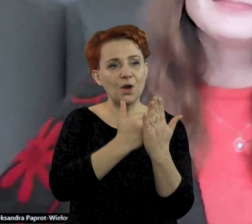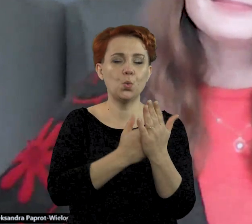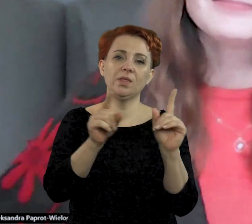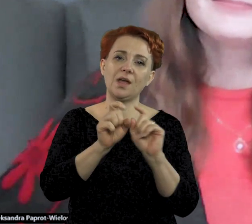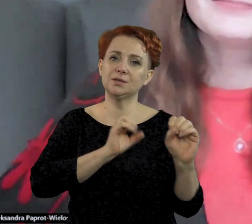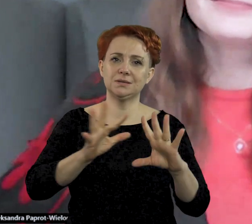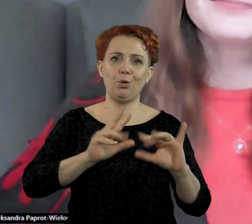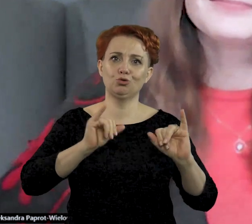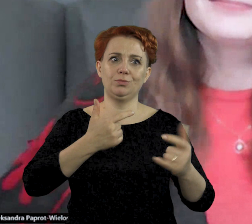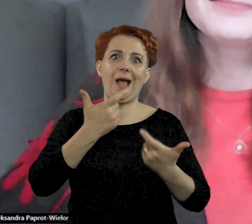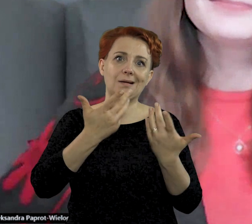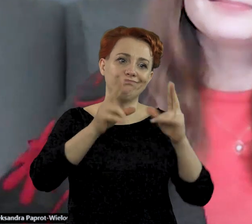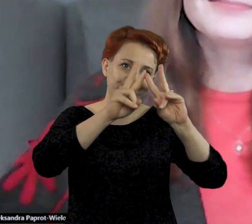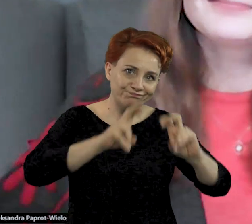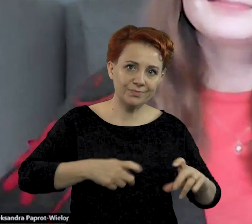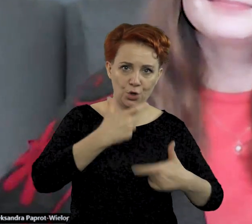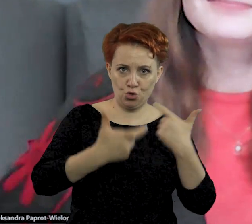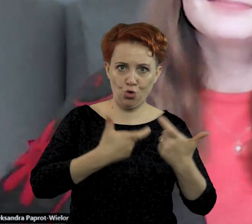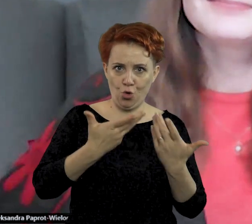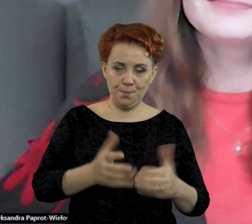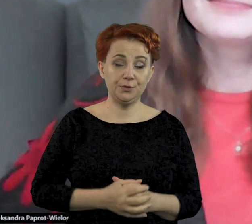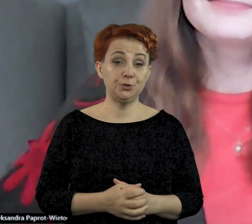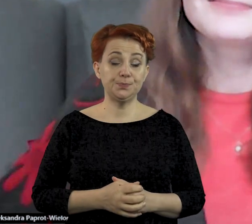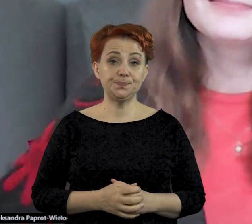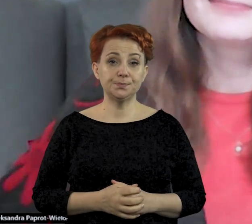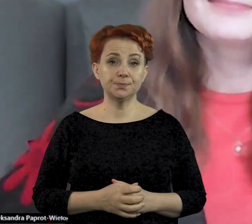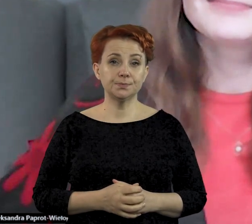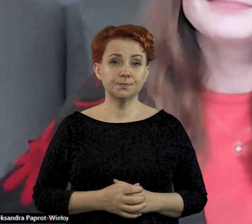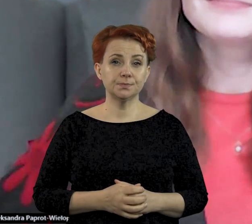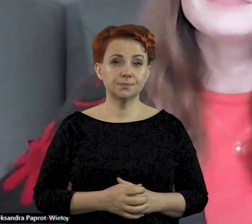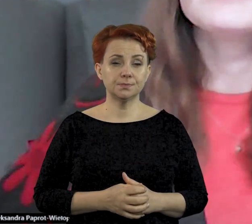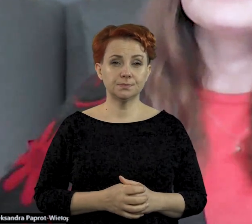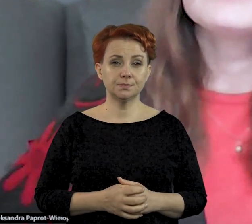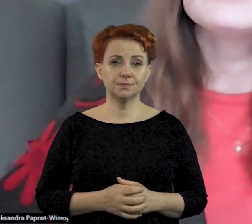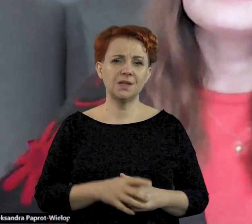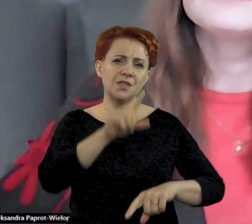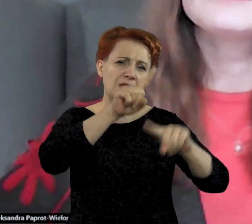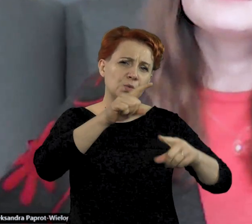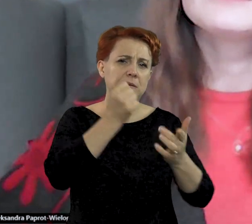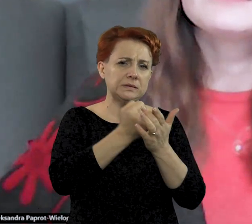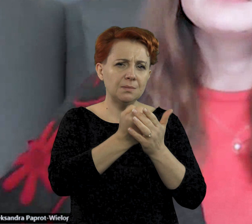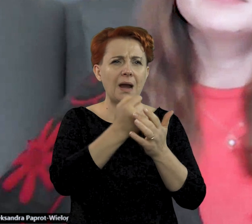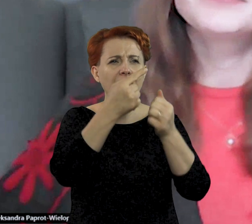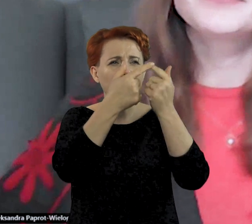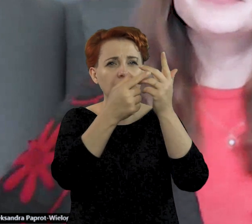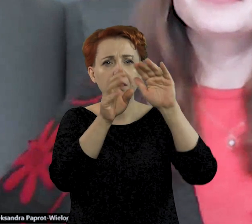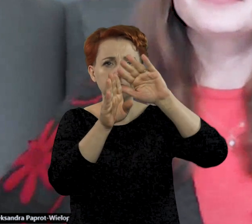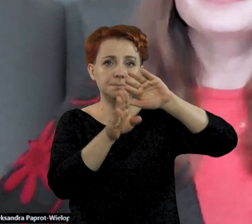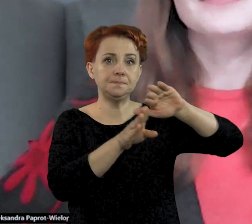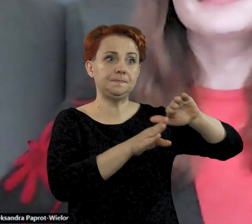nauki. Pewne rzeczy siłą rzeczy zostały nieco odsunięte na bok, więc gdzieś